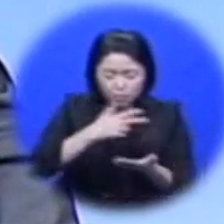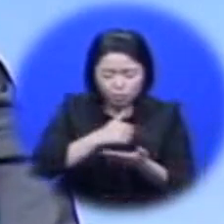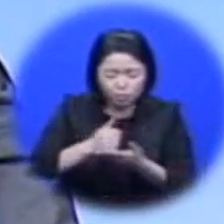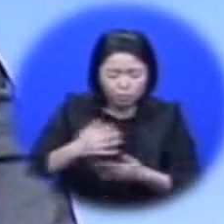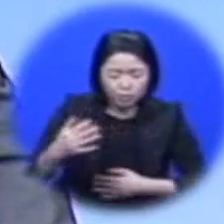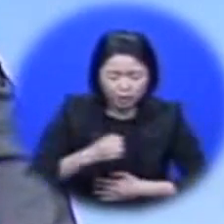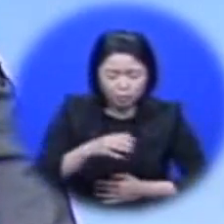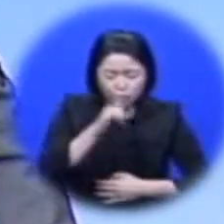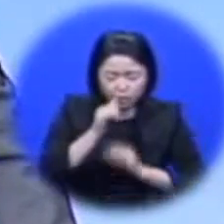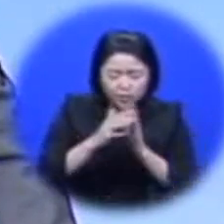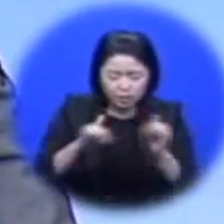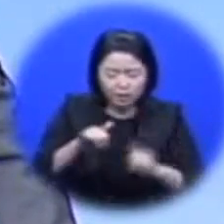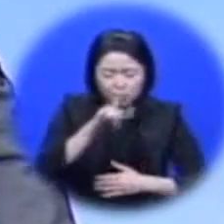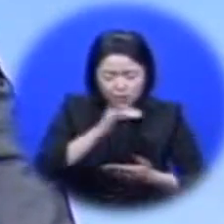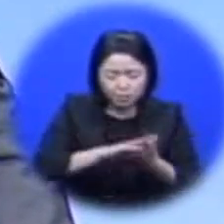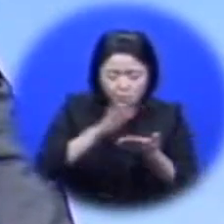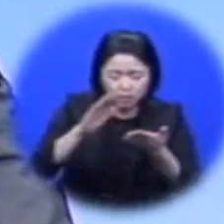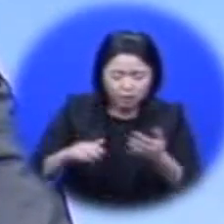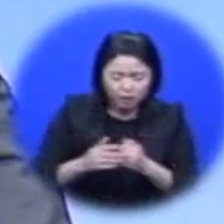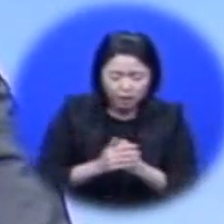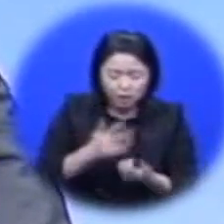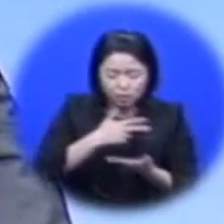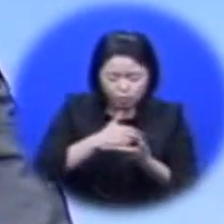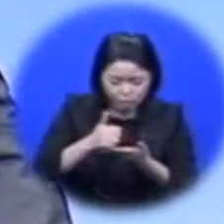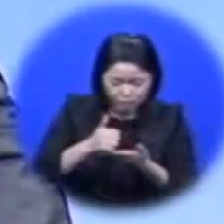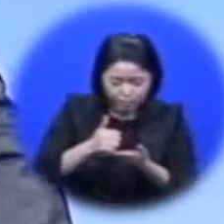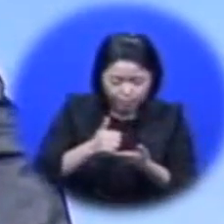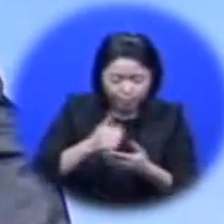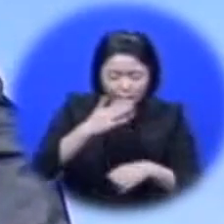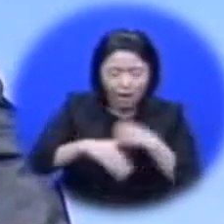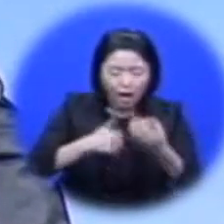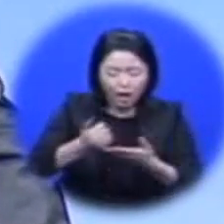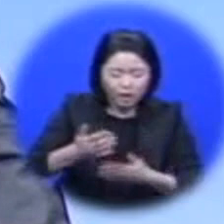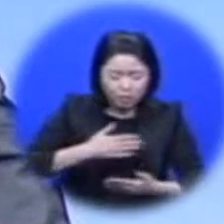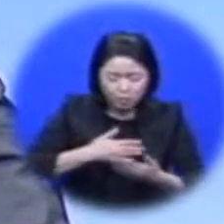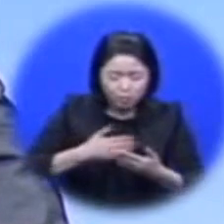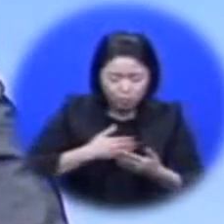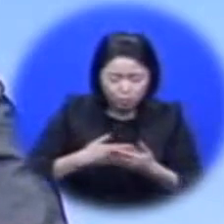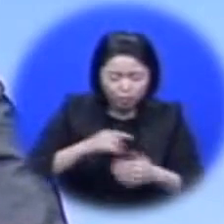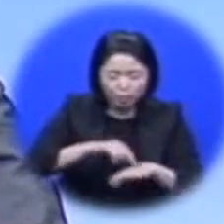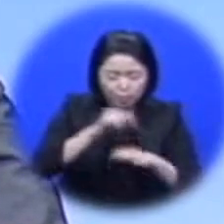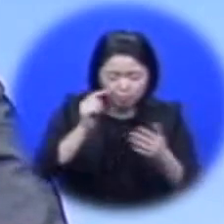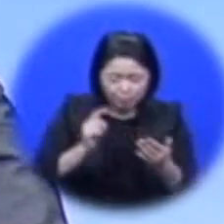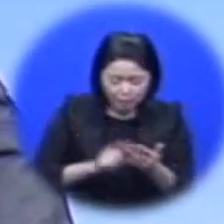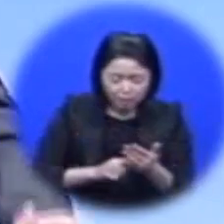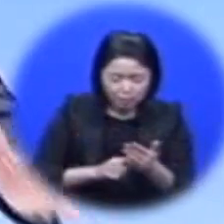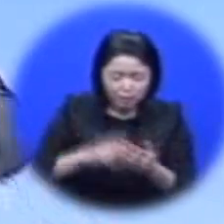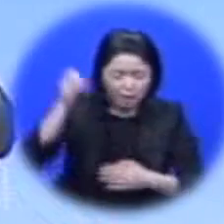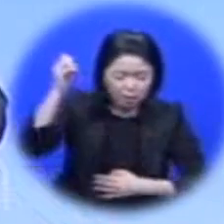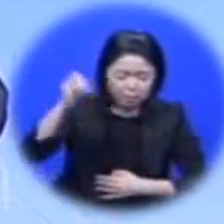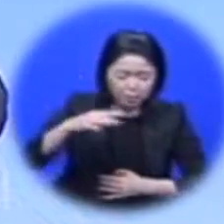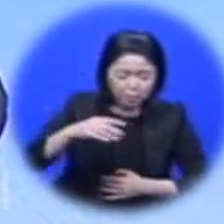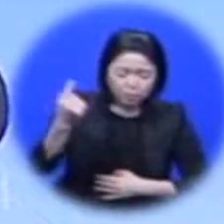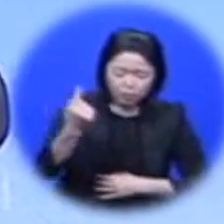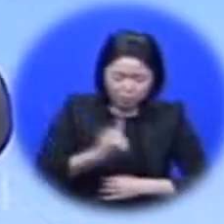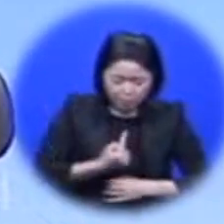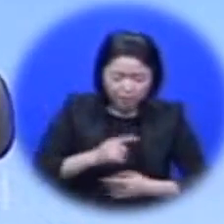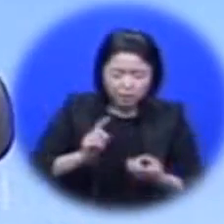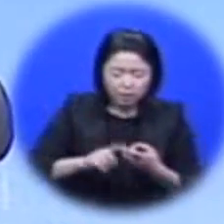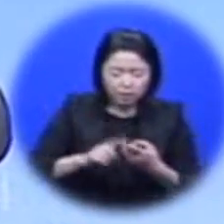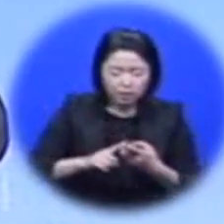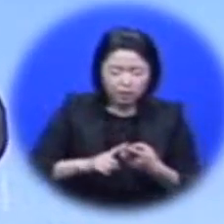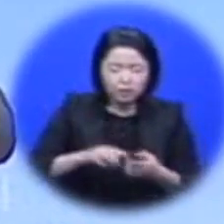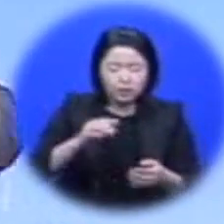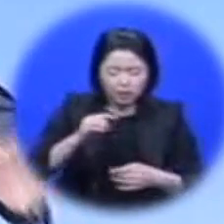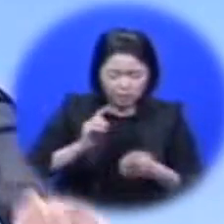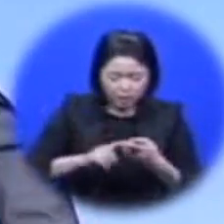있는 이들이 있습니다. 주님, 하나님이 두려운 마음을, 빛으로 임하신다는 것 자체가